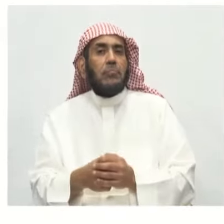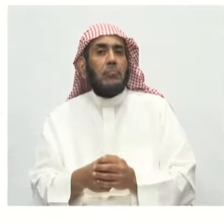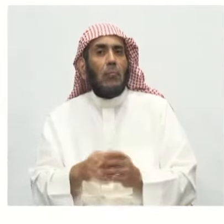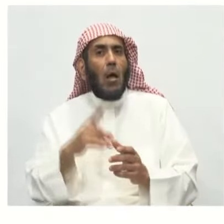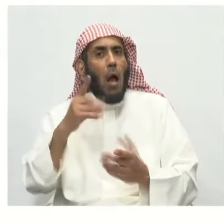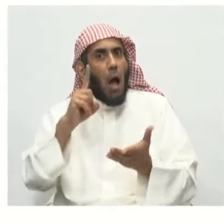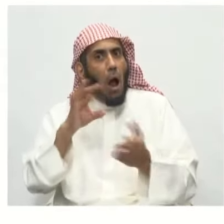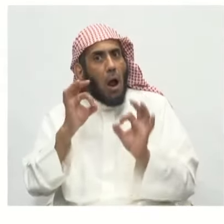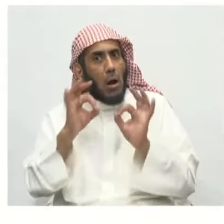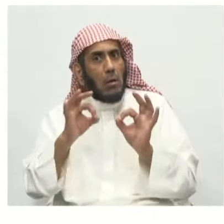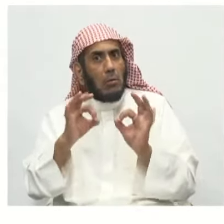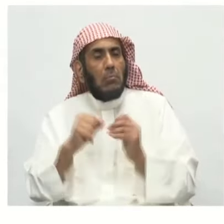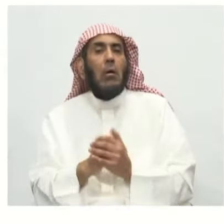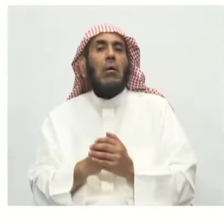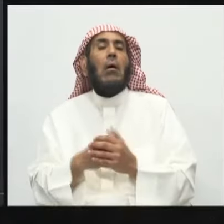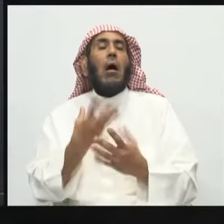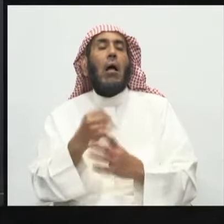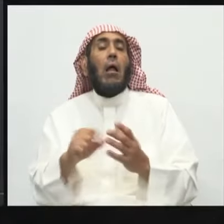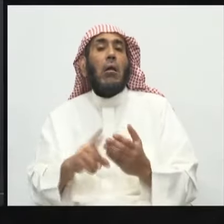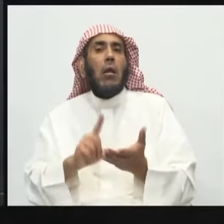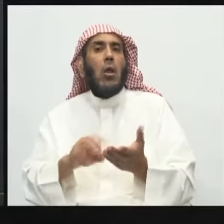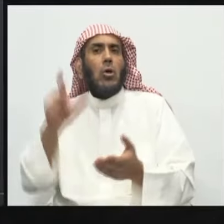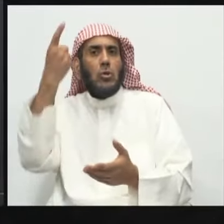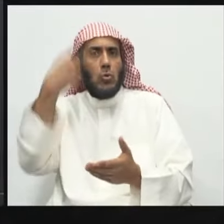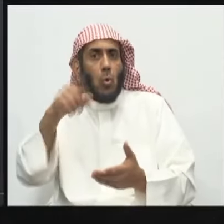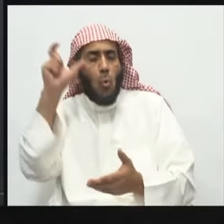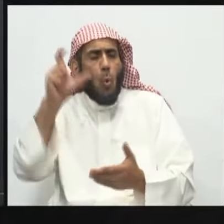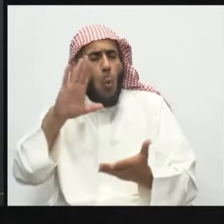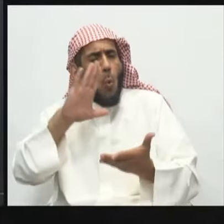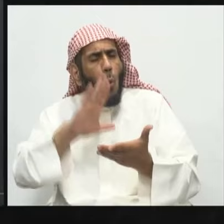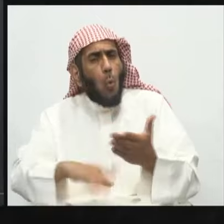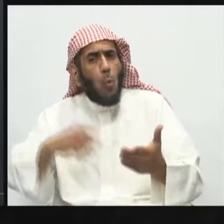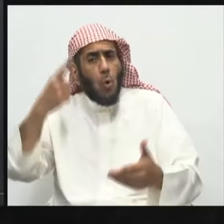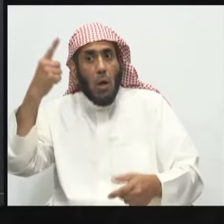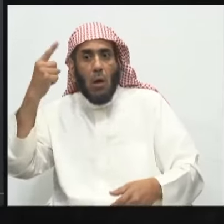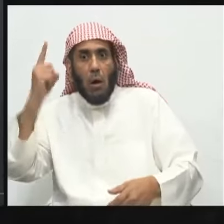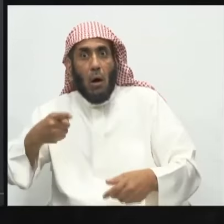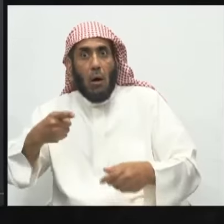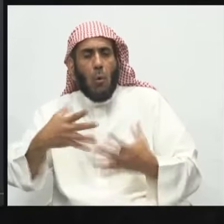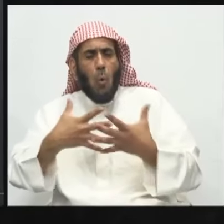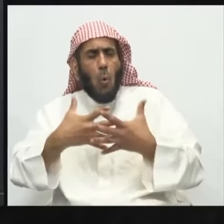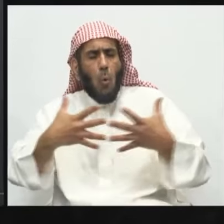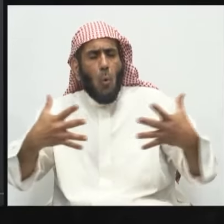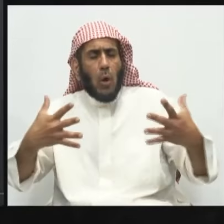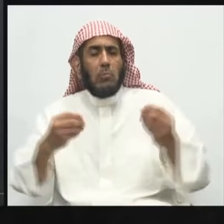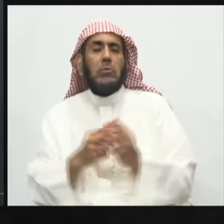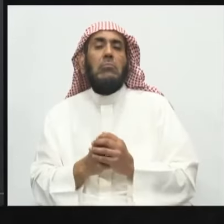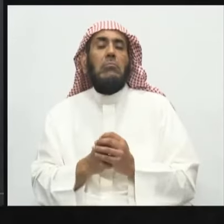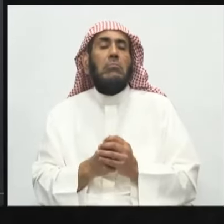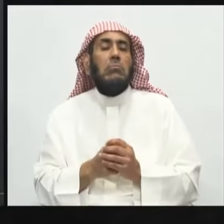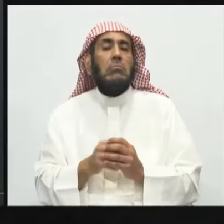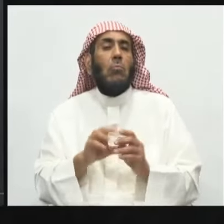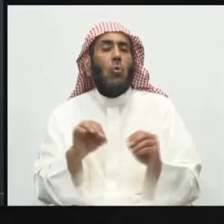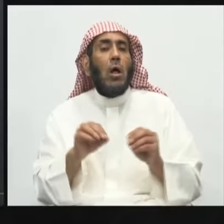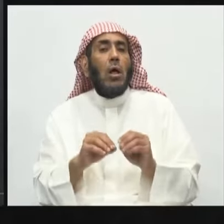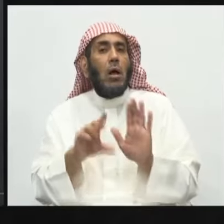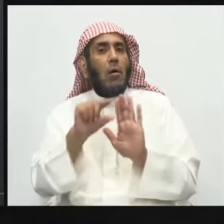ابناءي ان السحر له خطوره شديده وعظيمه جدا ومن خلال